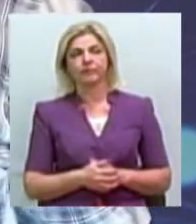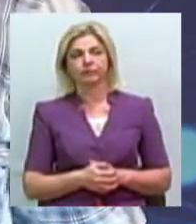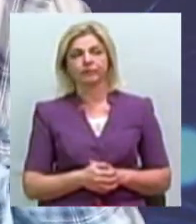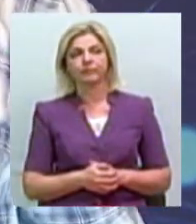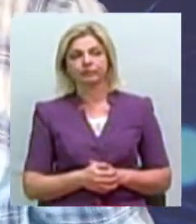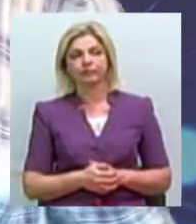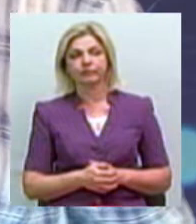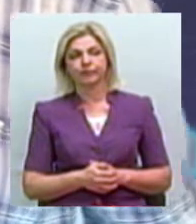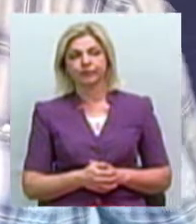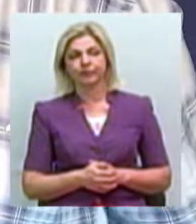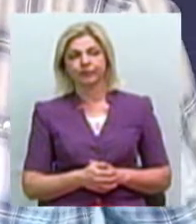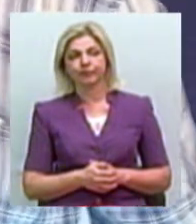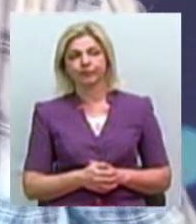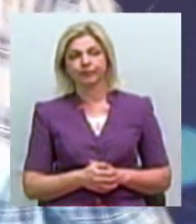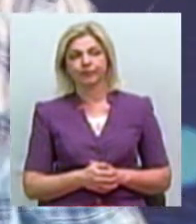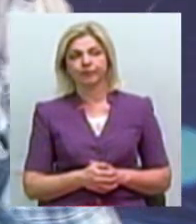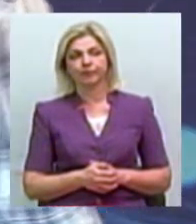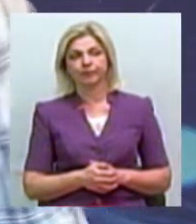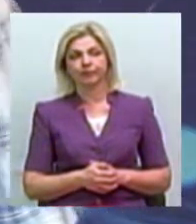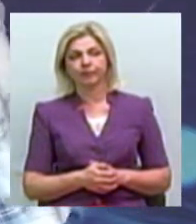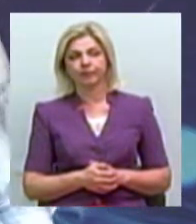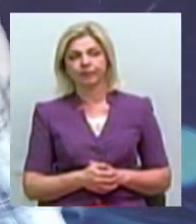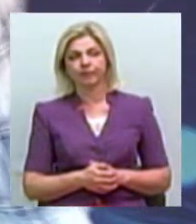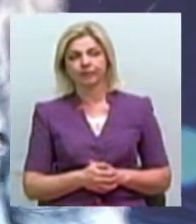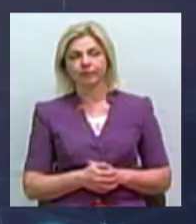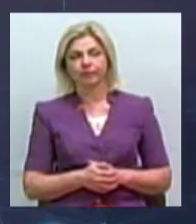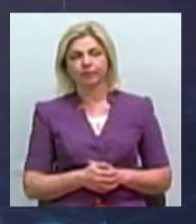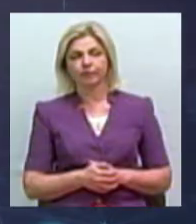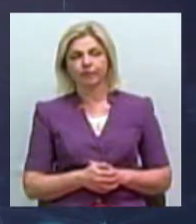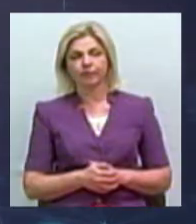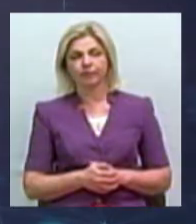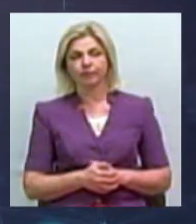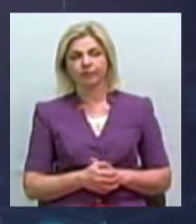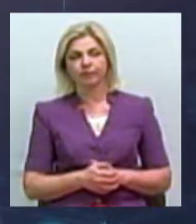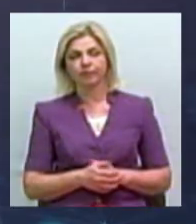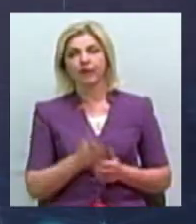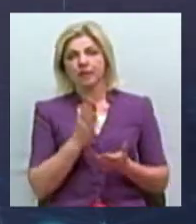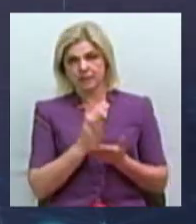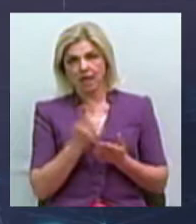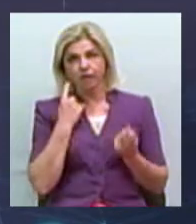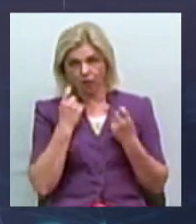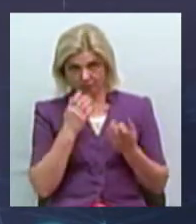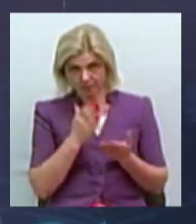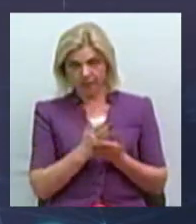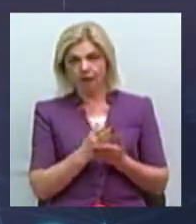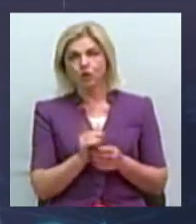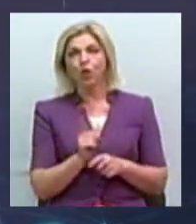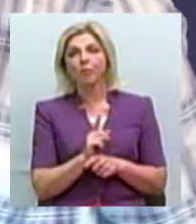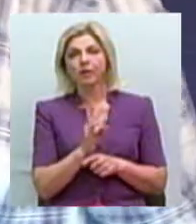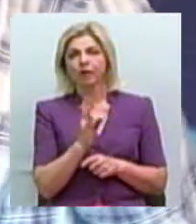грошова оценка земельной делянки. И вся информация есть, она ведома,